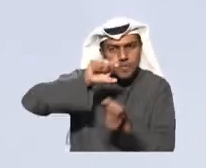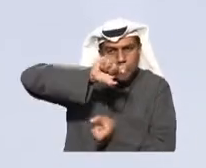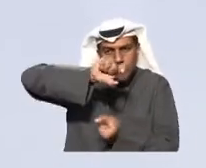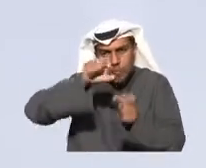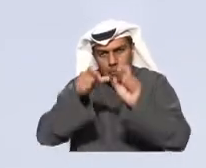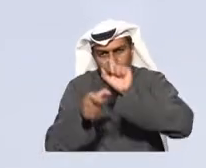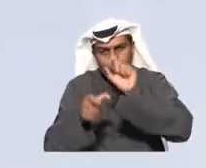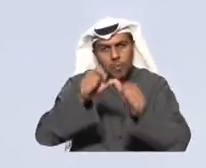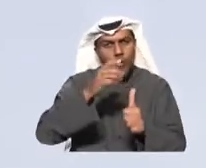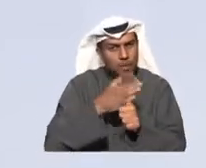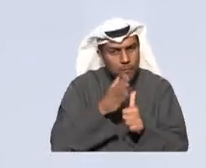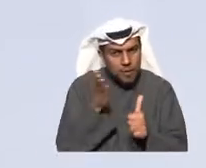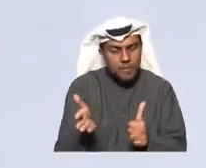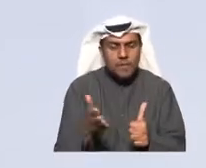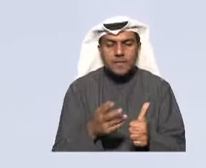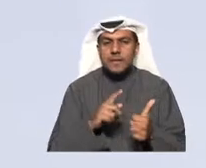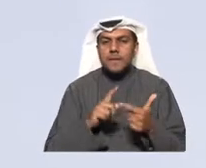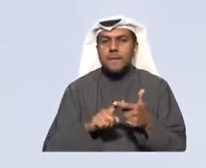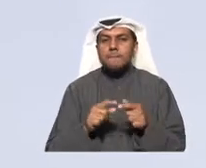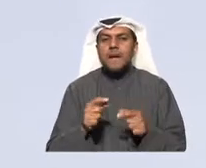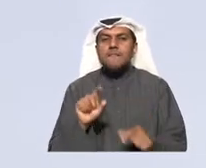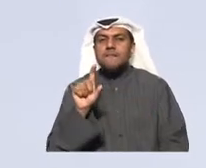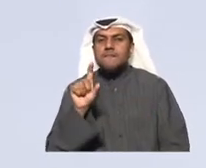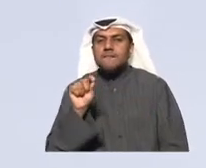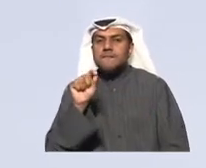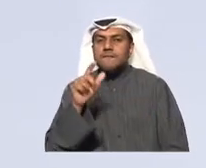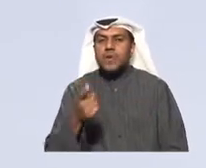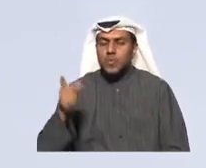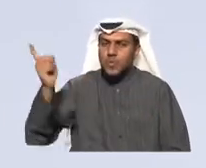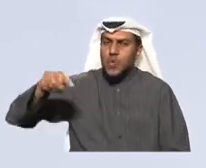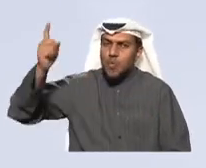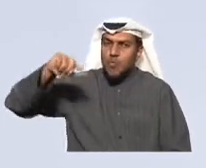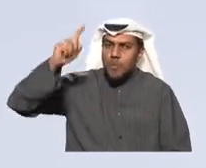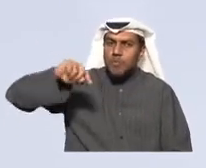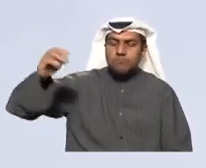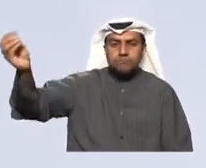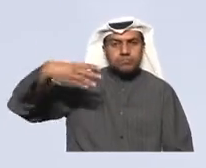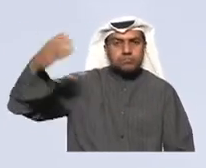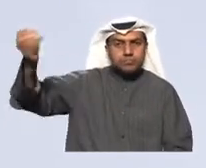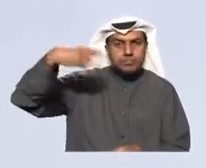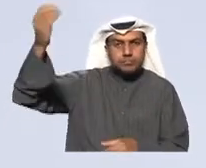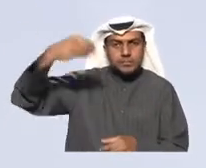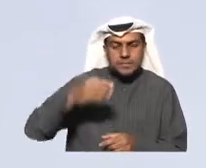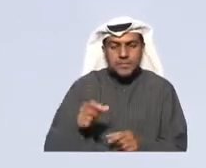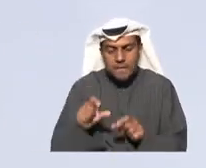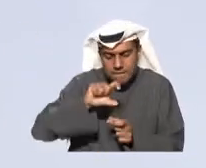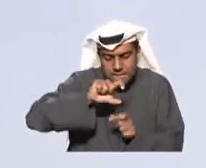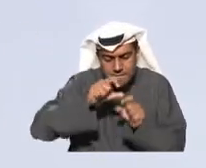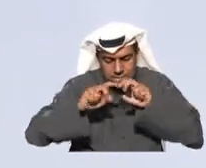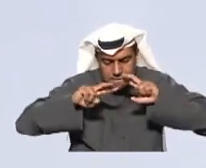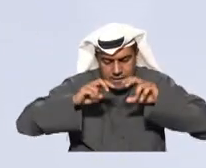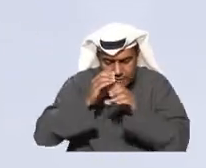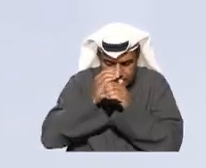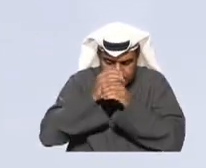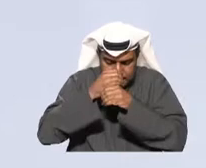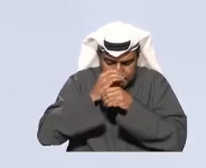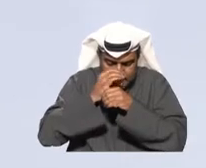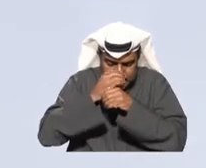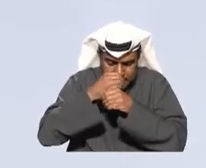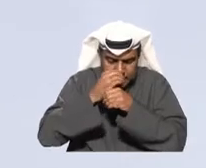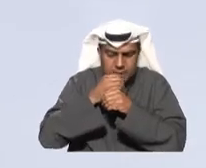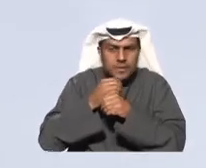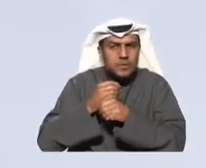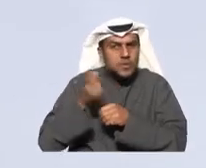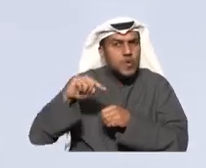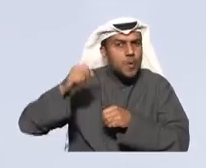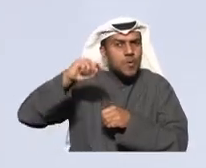الصحة والمختبرات الفيروسية والتي تستقبل بشكل يومي عينات وتقوم بفحصها وتصدر لنا النتائج بشكل يومي،